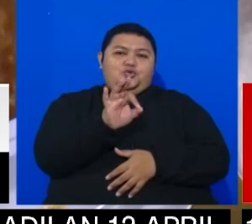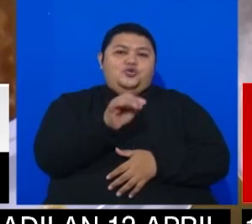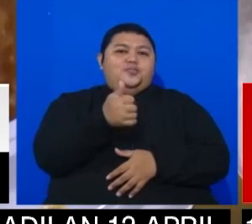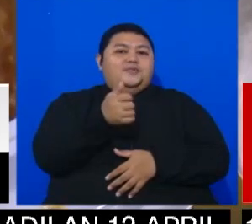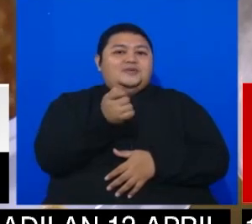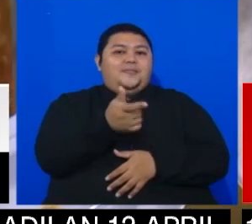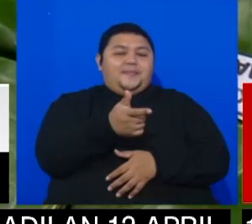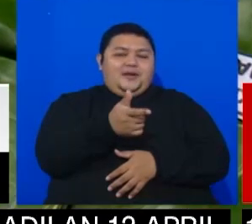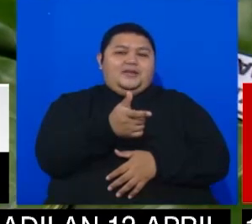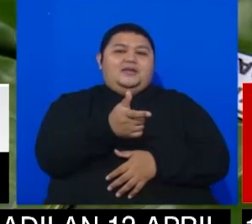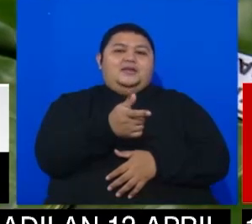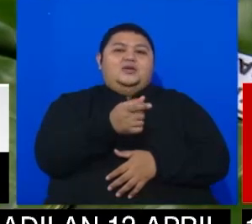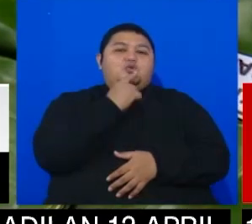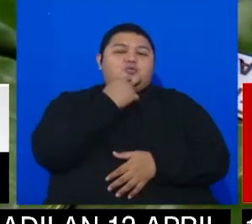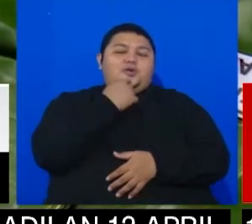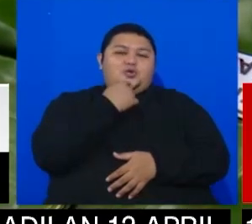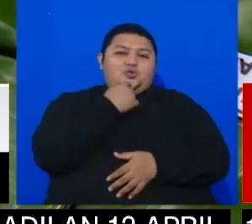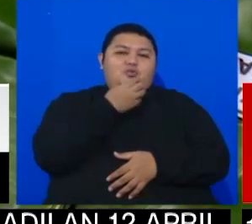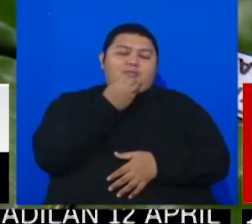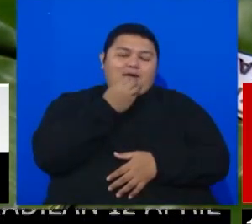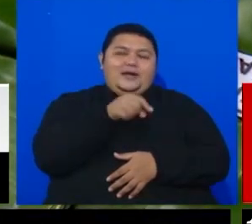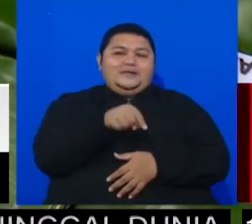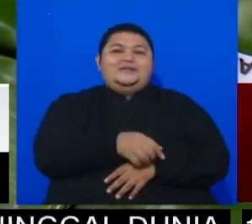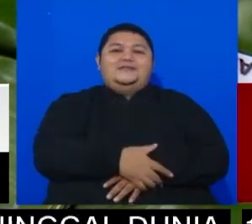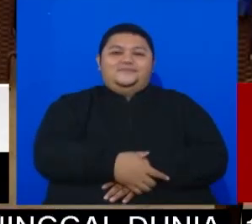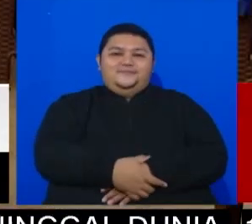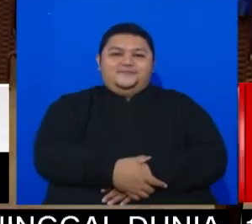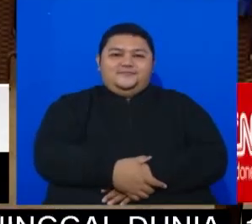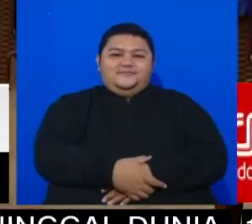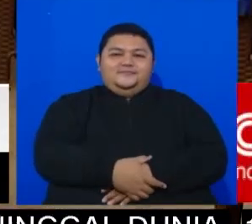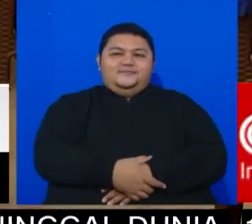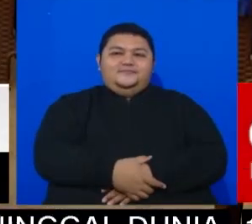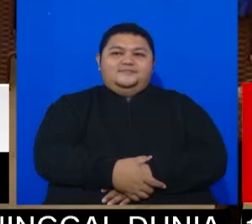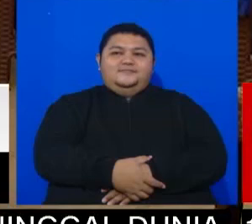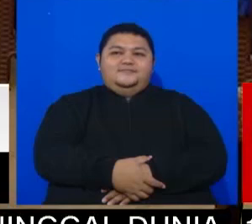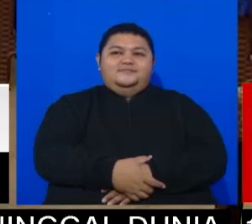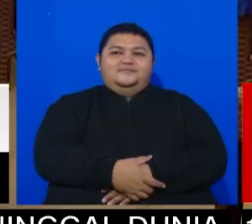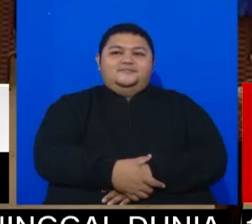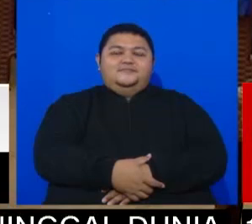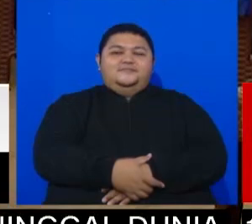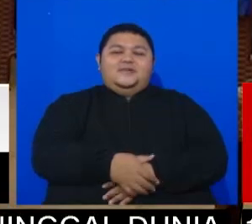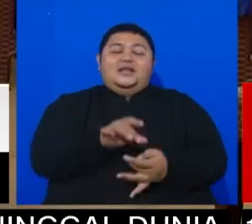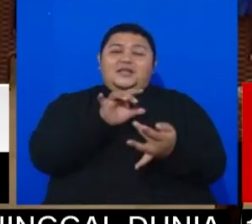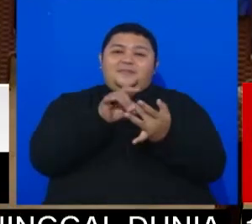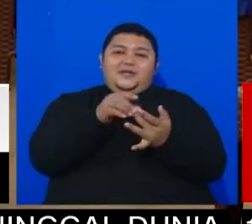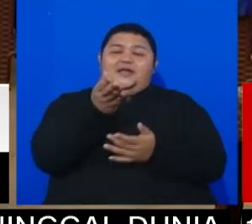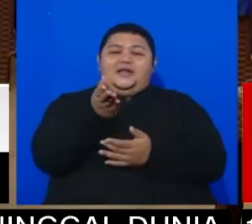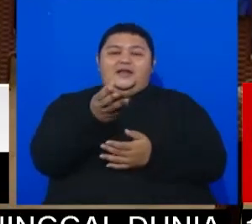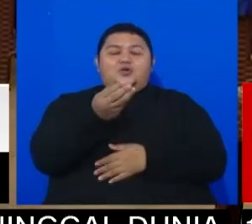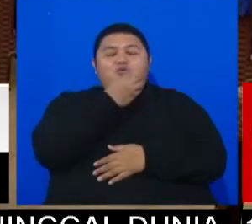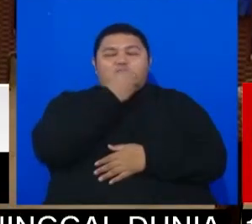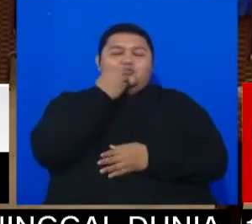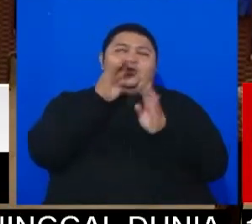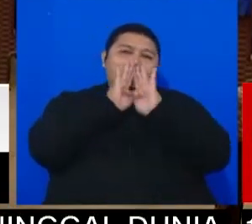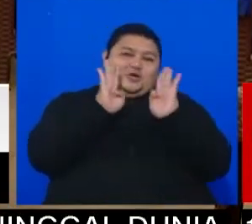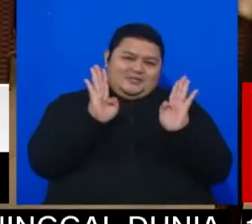bisa mencoba menikmati sejumlah menu di angkringan ini. Menikmati angkringan bisa menjadi pilihan Anda ketika berbuka puasa